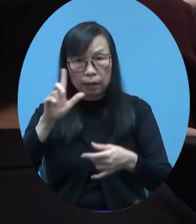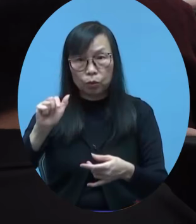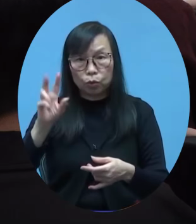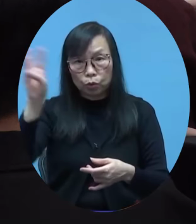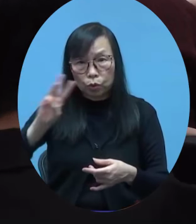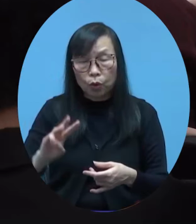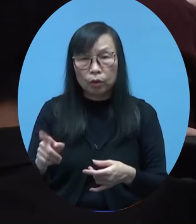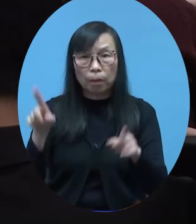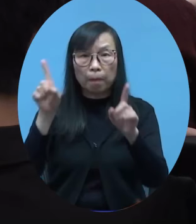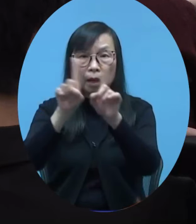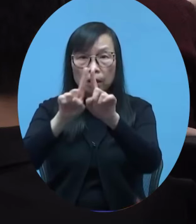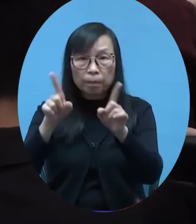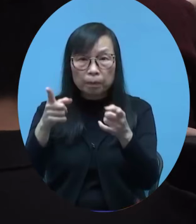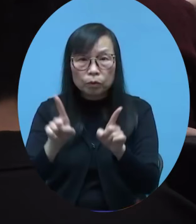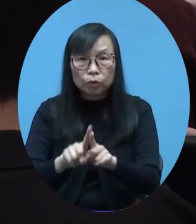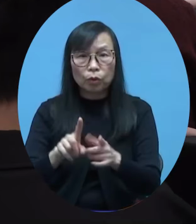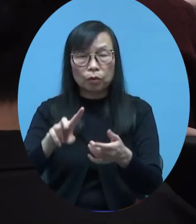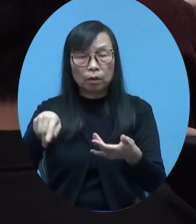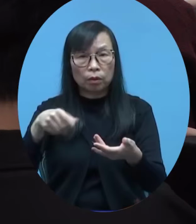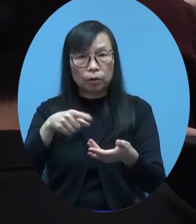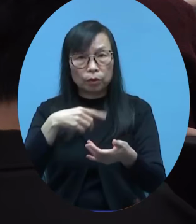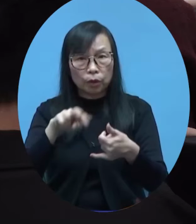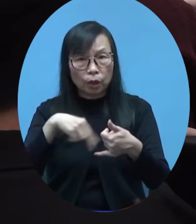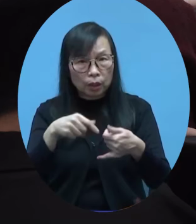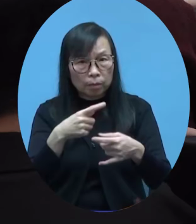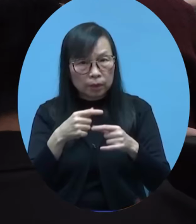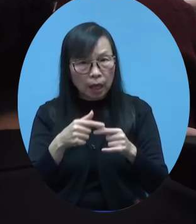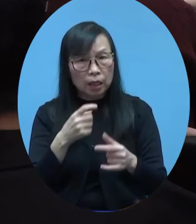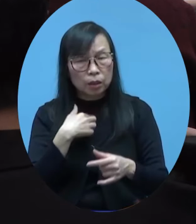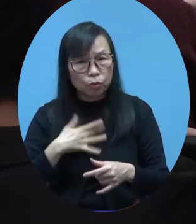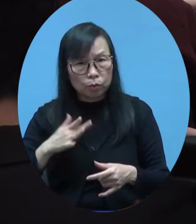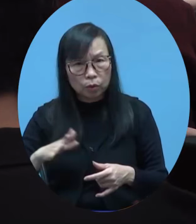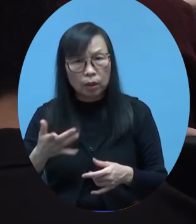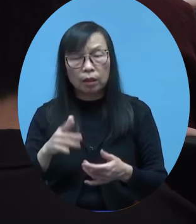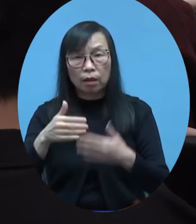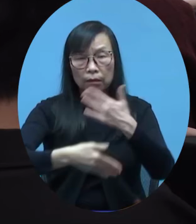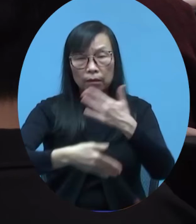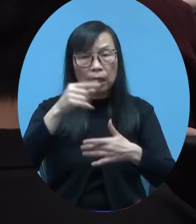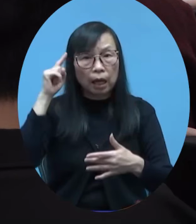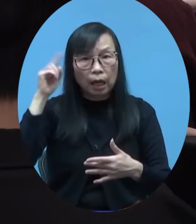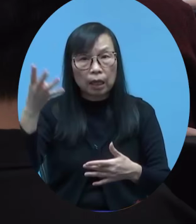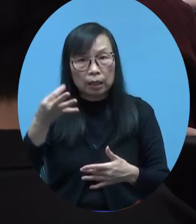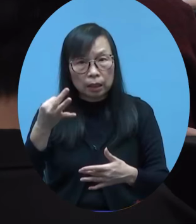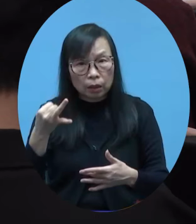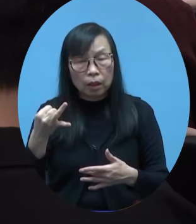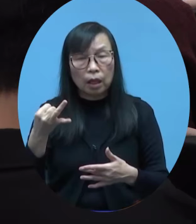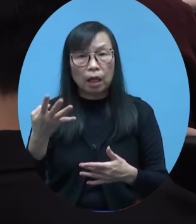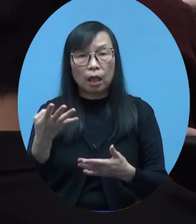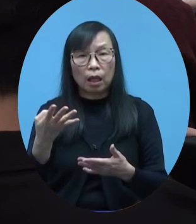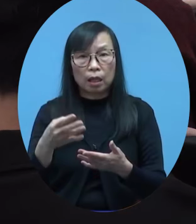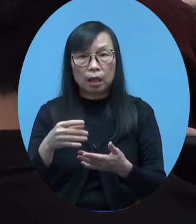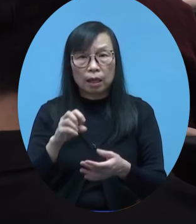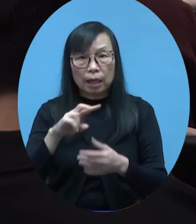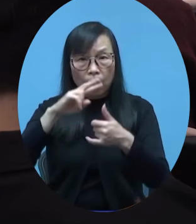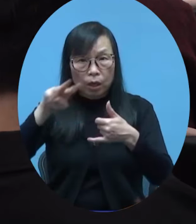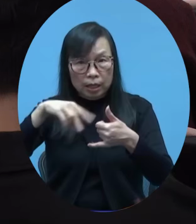用啲咩準則去決定使唔使去做強制檢測咧？例如會唔會話係嗰個大廈連續幾多日佢出現咗一啲驗到一